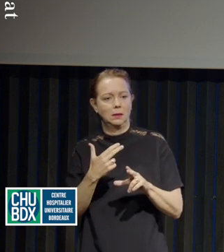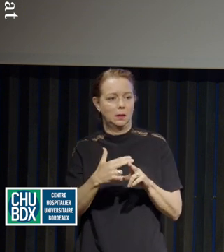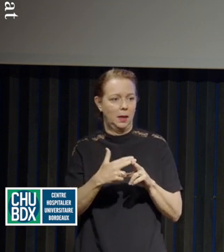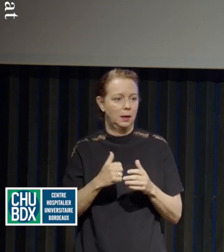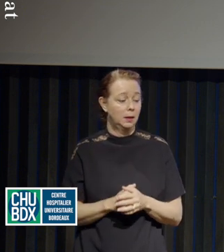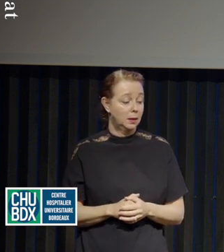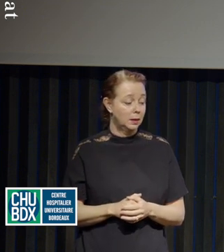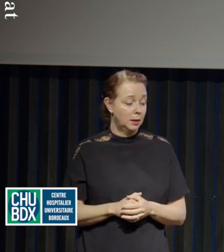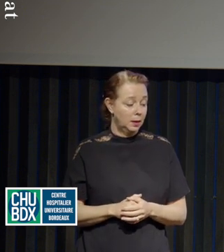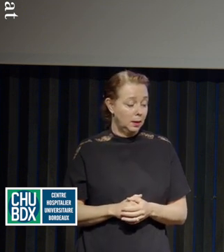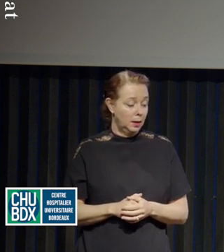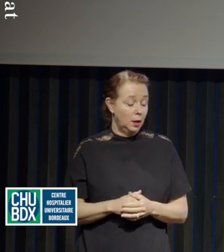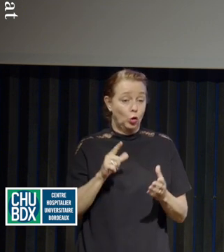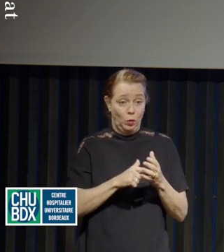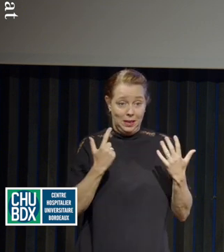5% des DALI,